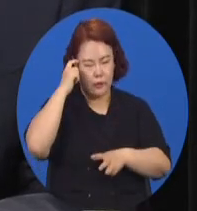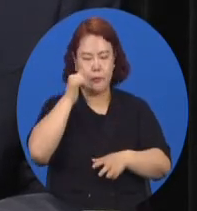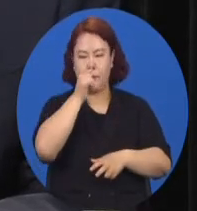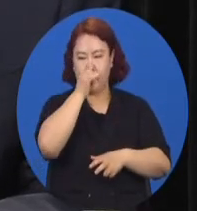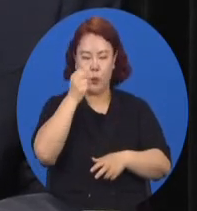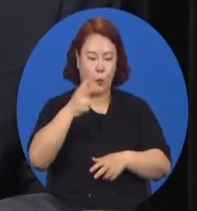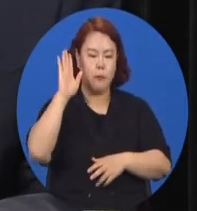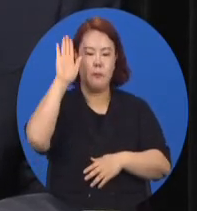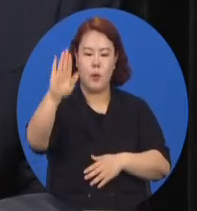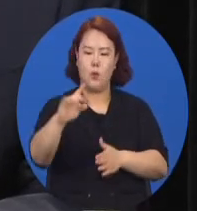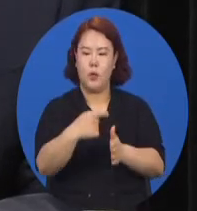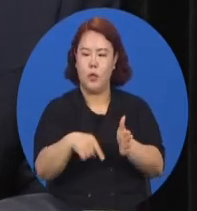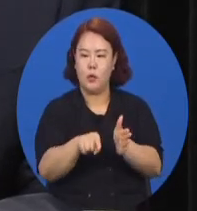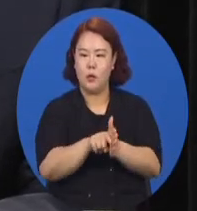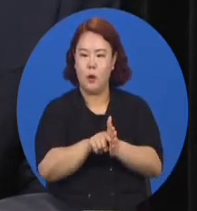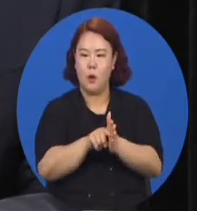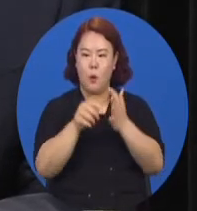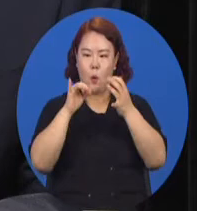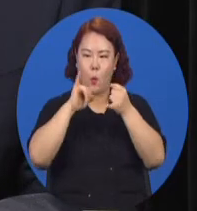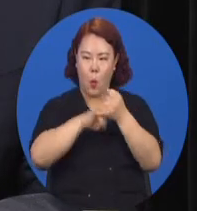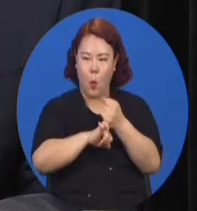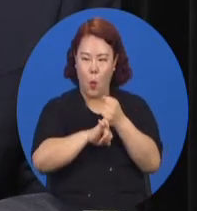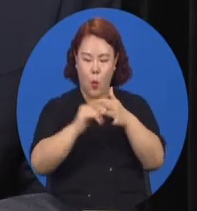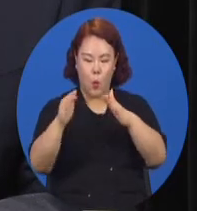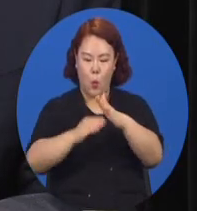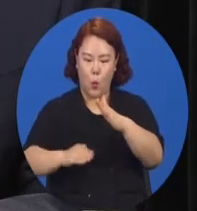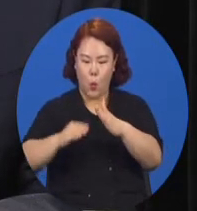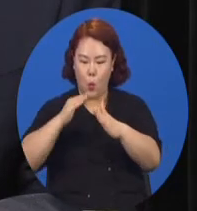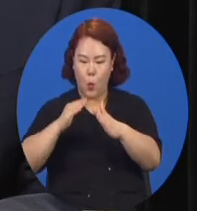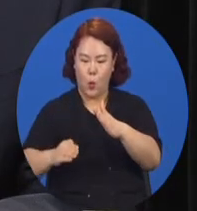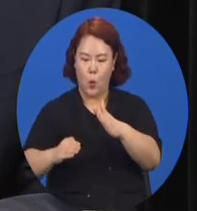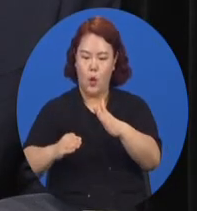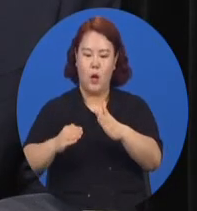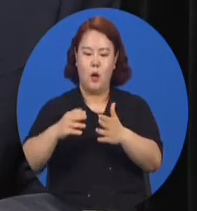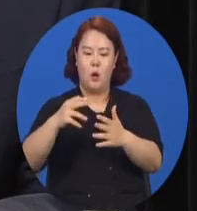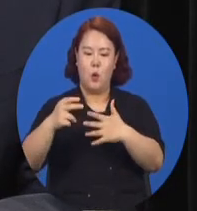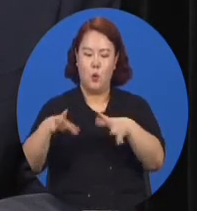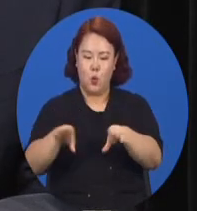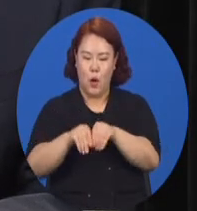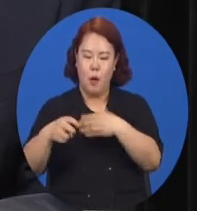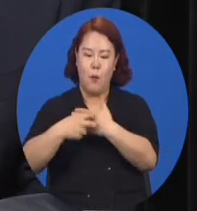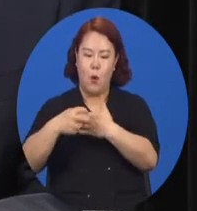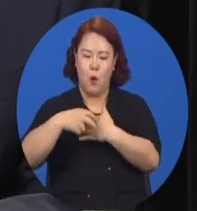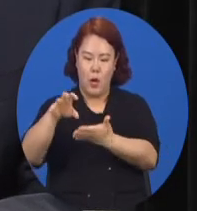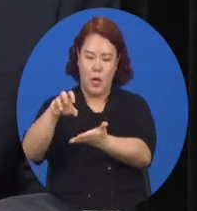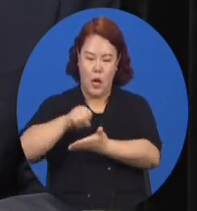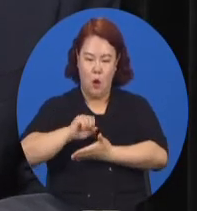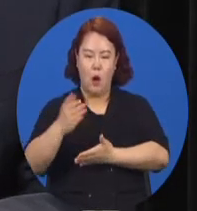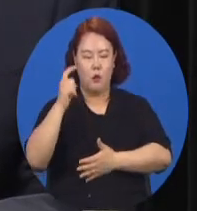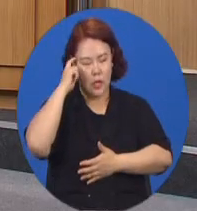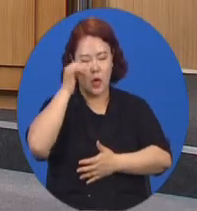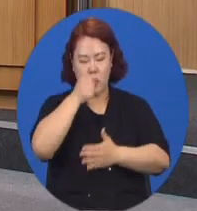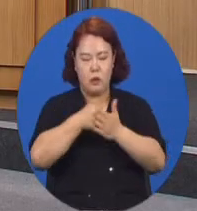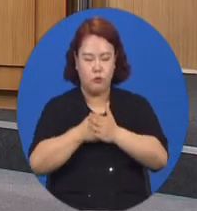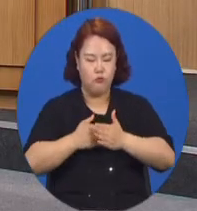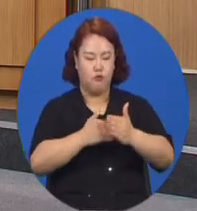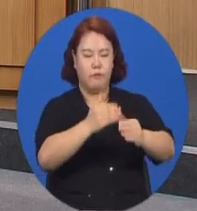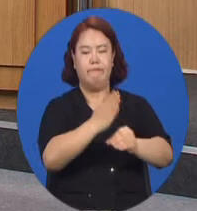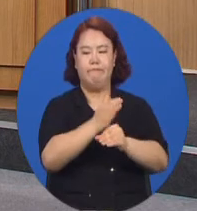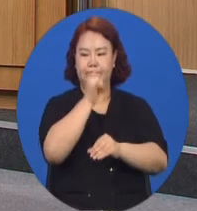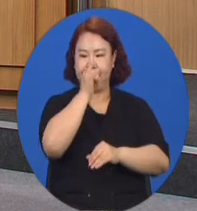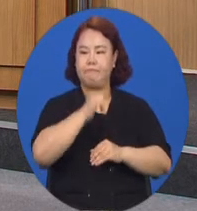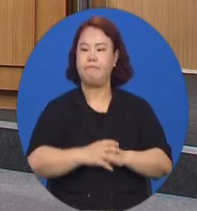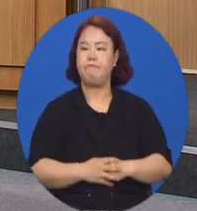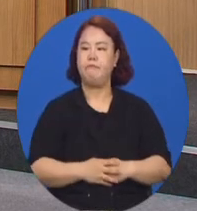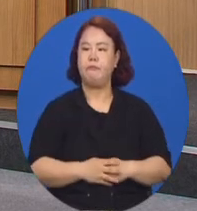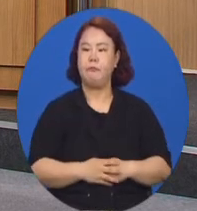위해서도 반드시 우리 공공 쪽에서 종합병을 가져야 된다고 생각하기 때문에 추진을 하고 있습니다. 네. 자,